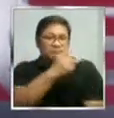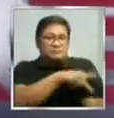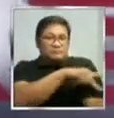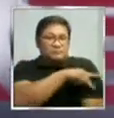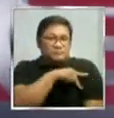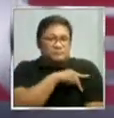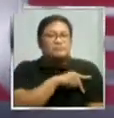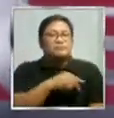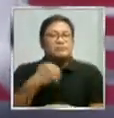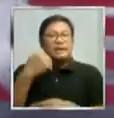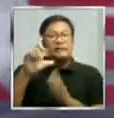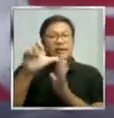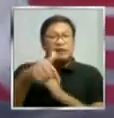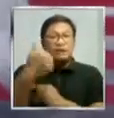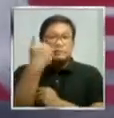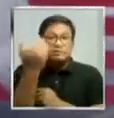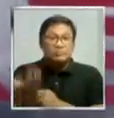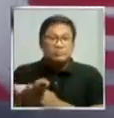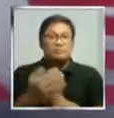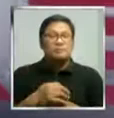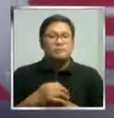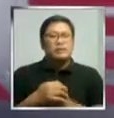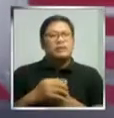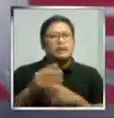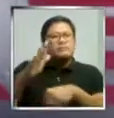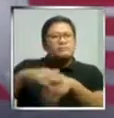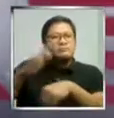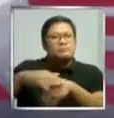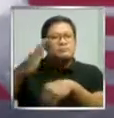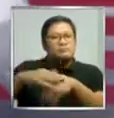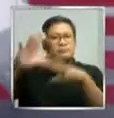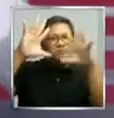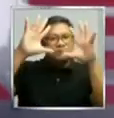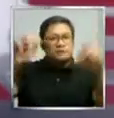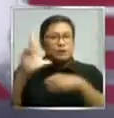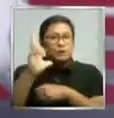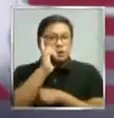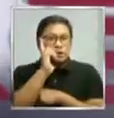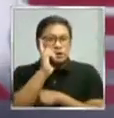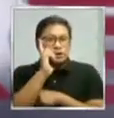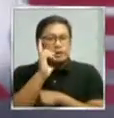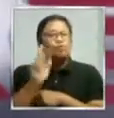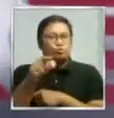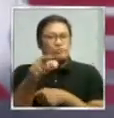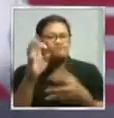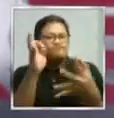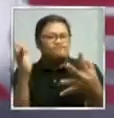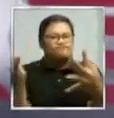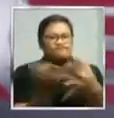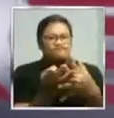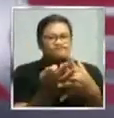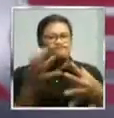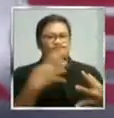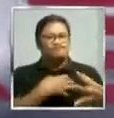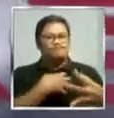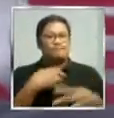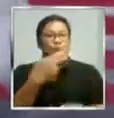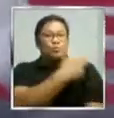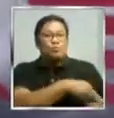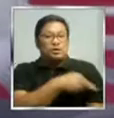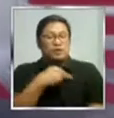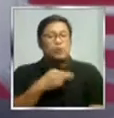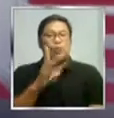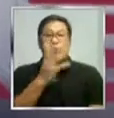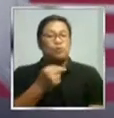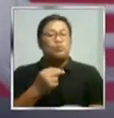kalaunan namatay. Sa gitna yan ng babala ng Pangulo mismo na sasampahan ng reklamo ang mga ospital na gagawa